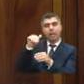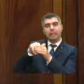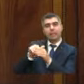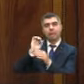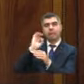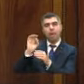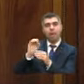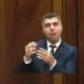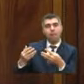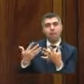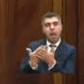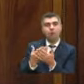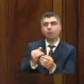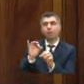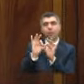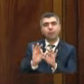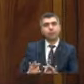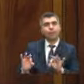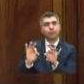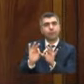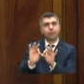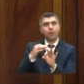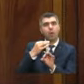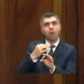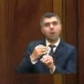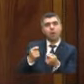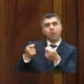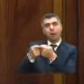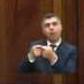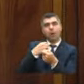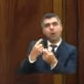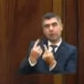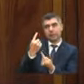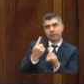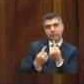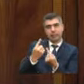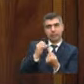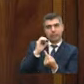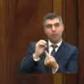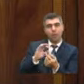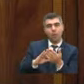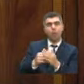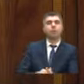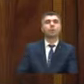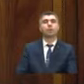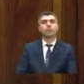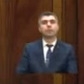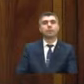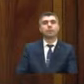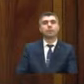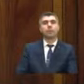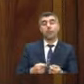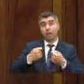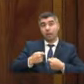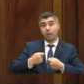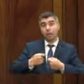تقنقراطيين مباشر، و4 تمت صباغتهم تائهين في تصريحات بالانتماء لهذا الحزب أو ذاك. سيد الرئيس،